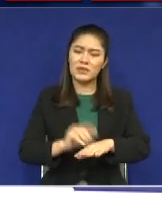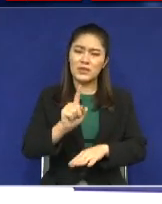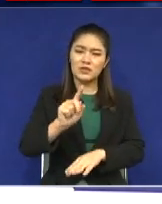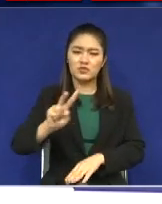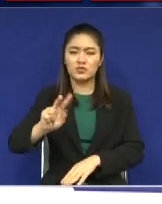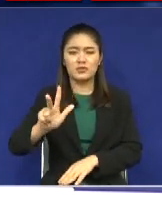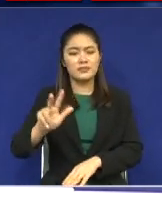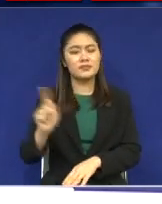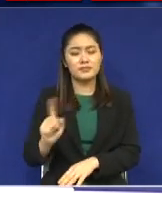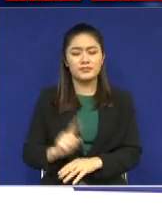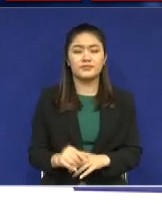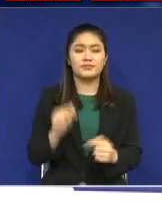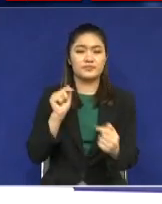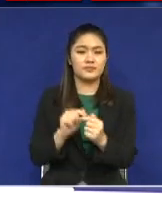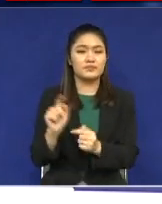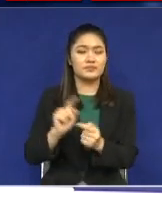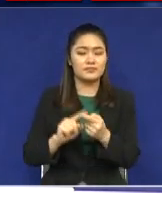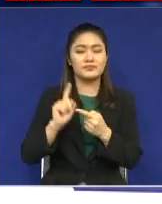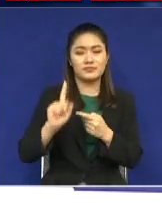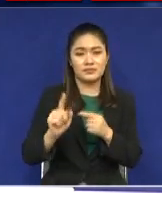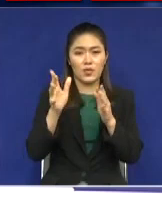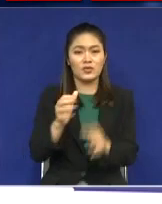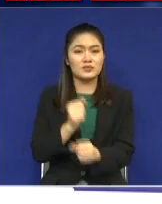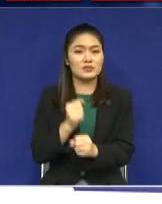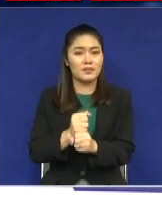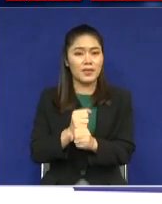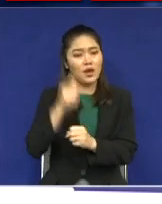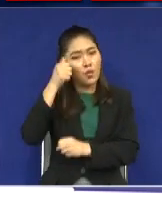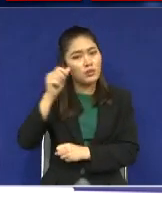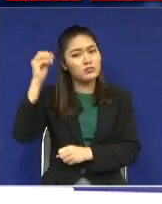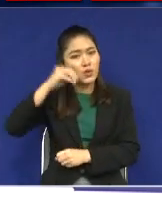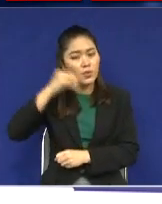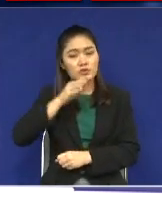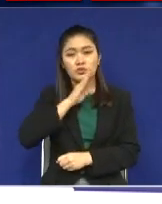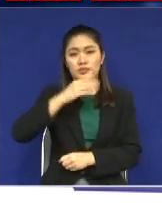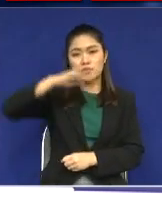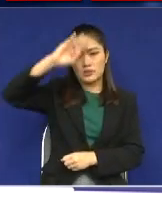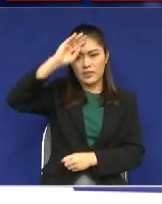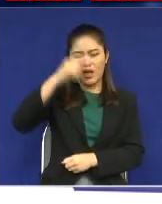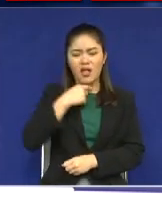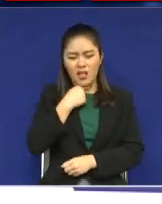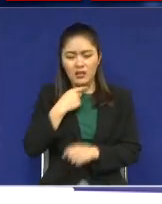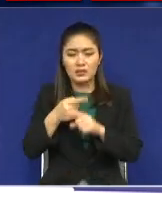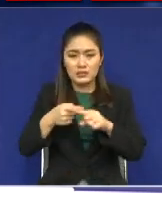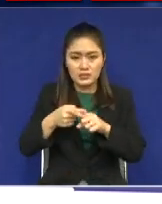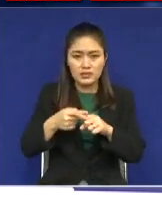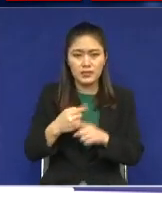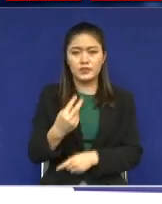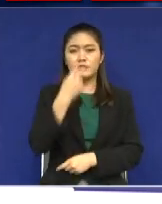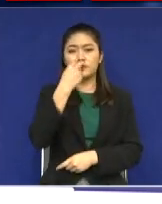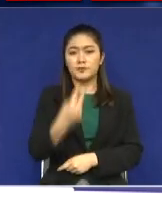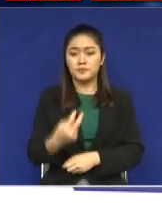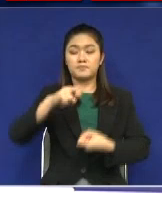เลยก็คือคนที่มาทำงานในแต่ละวันเนี่ยถ้ามีอาการไข้ไอเจ็บคอหรือมีอาการของโรคระบบทางเดินหาย